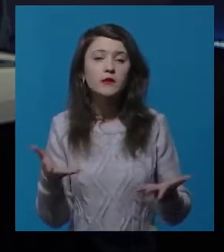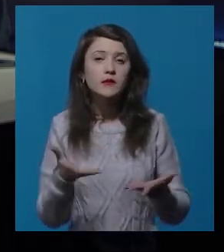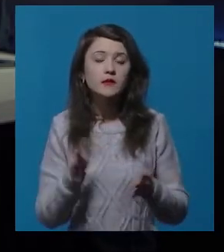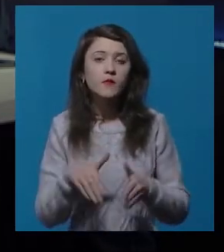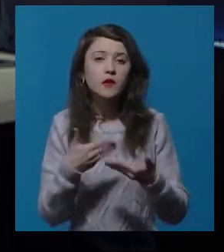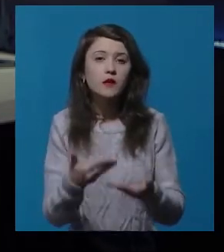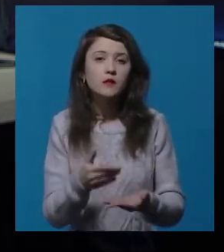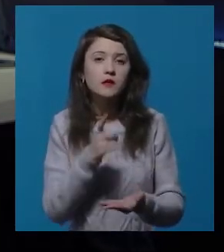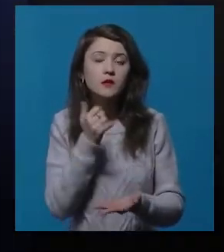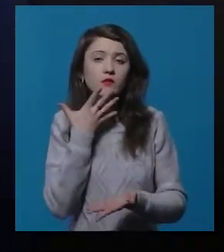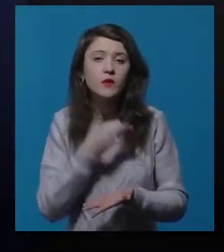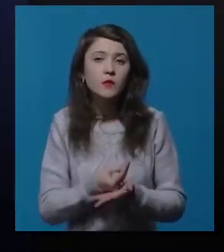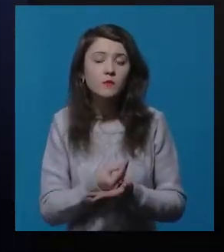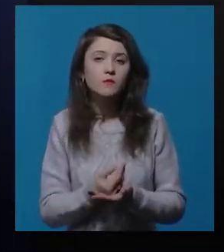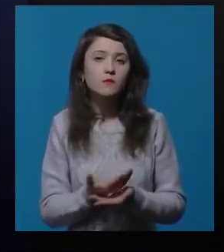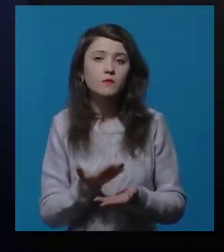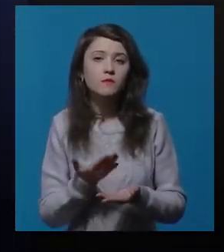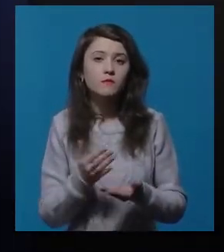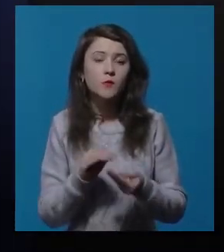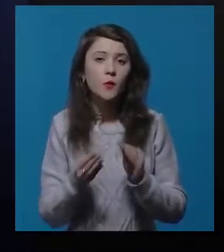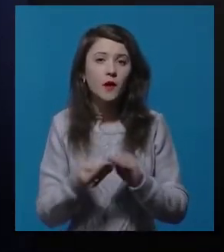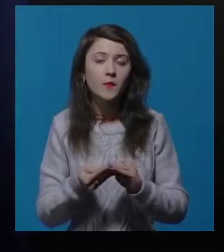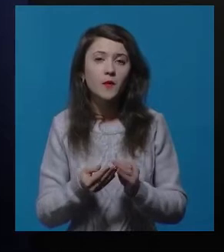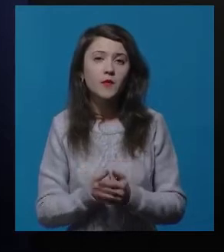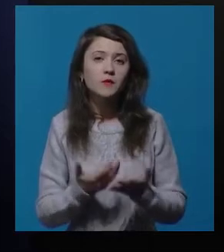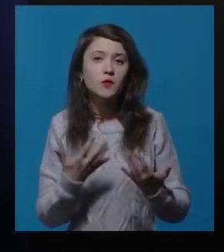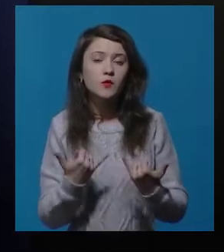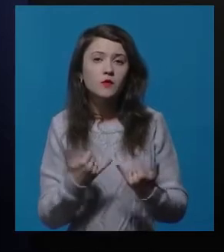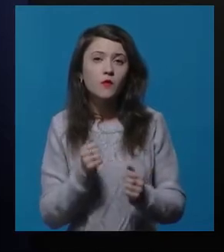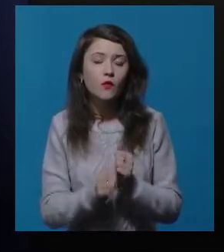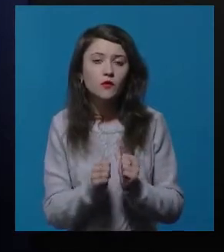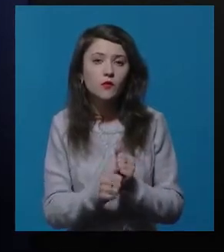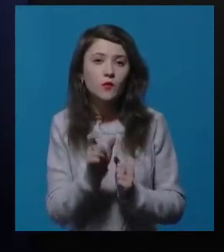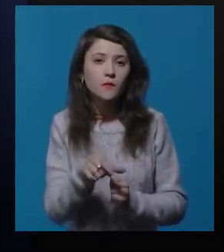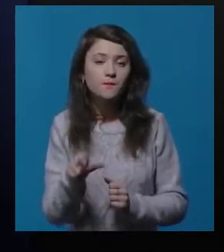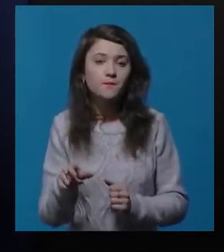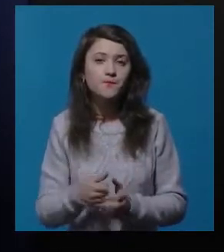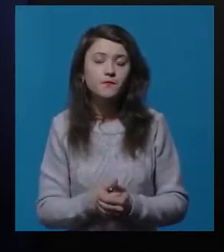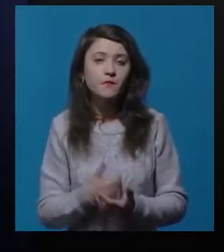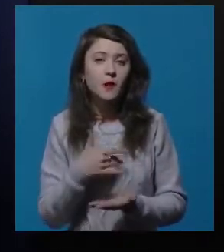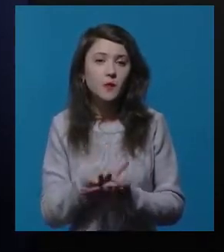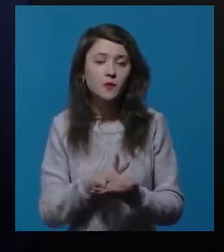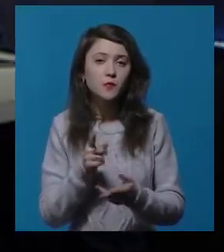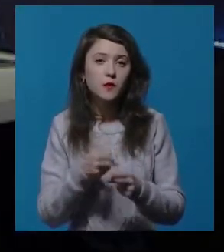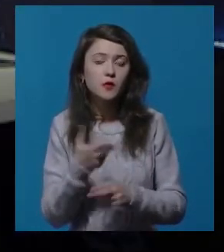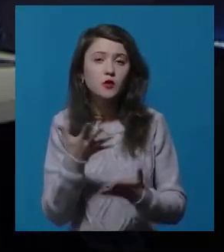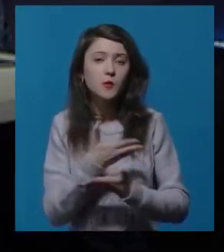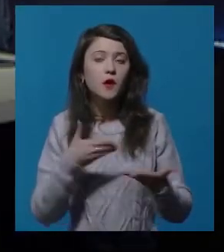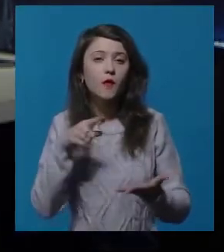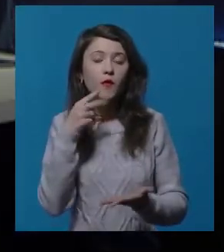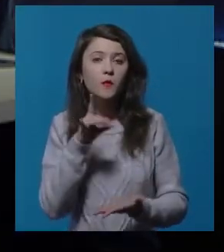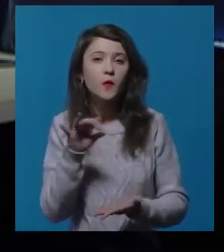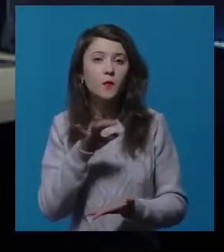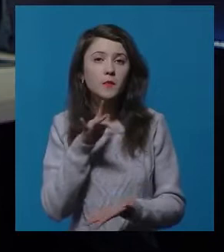зверталися своїми побутовими, сьогоднішніми, кожного дня виникаючими проблемами. Якщо ми говоримо, перебуваю, та, якщо ми говоримо про місто